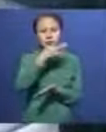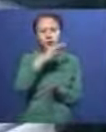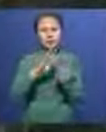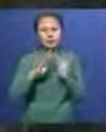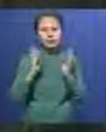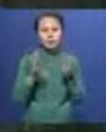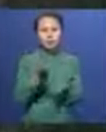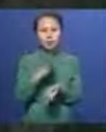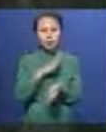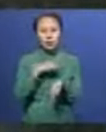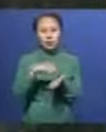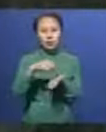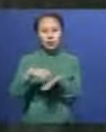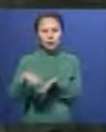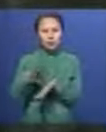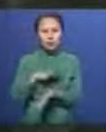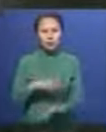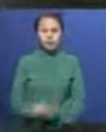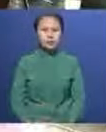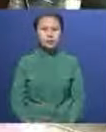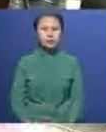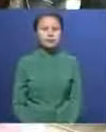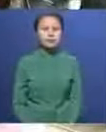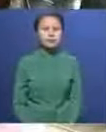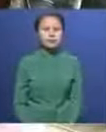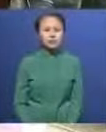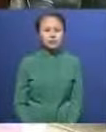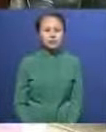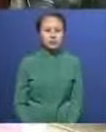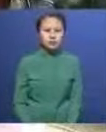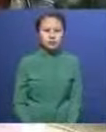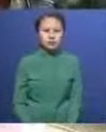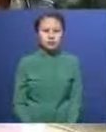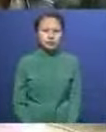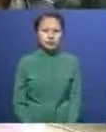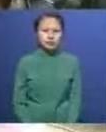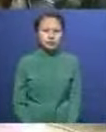естелікке кәдесый сатып алды. Нұргүл Қонақбаева, Александр Степаненко, Айбек Дәуітов, Ақтөбеден.